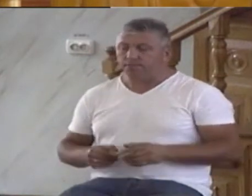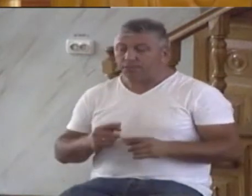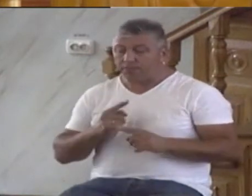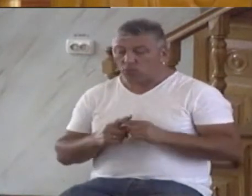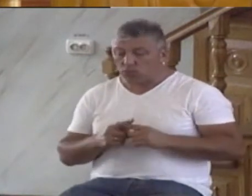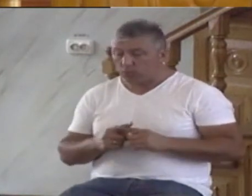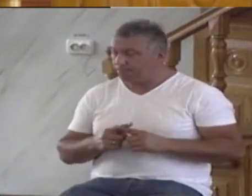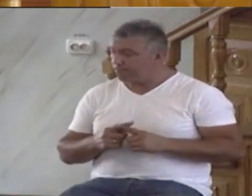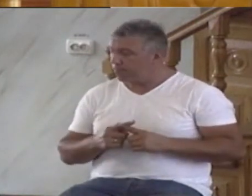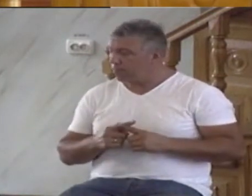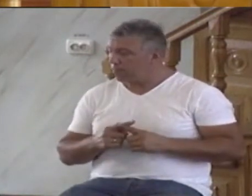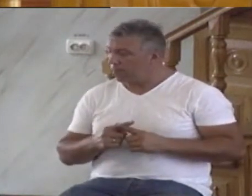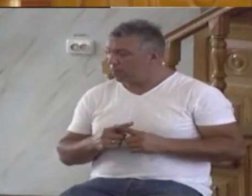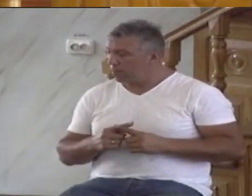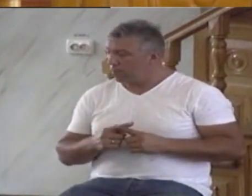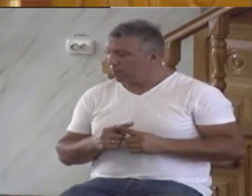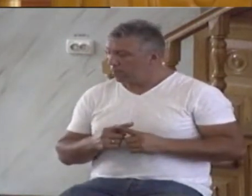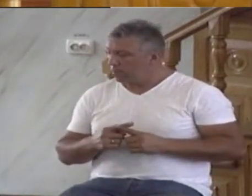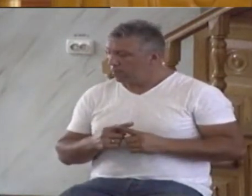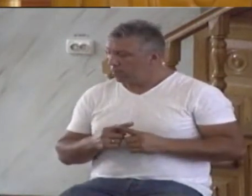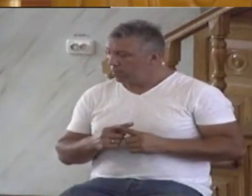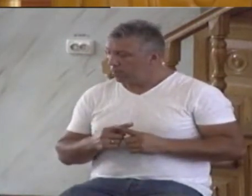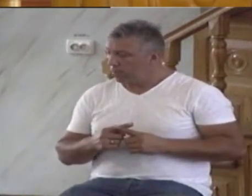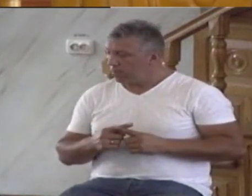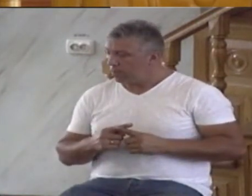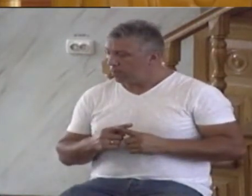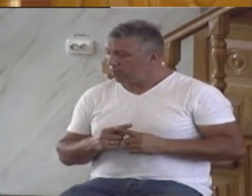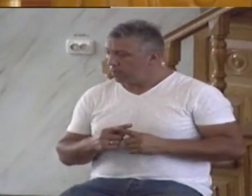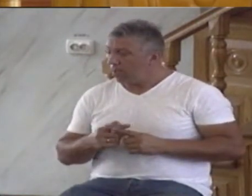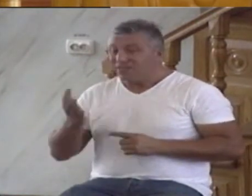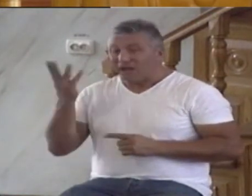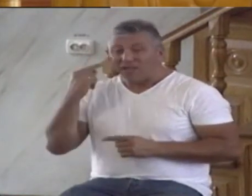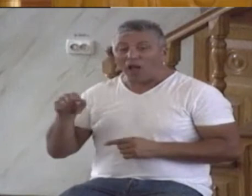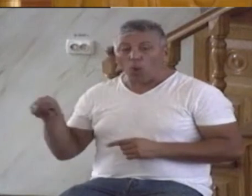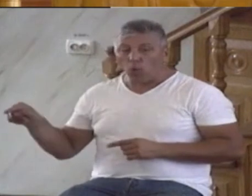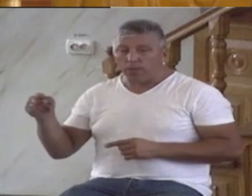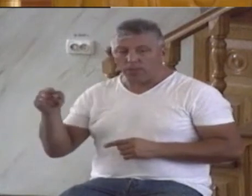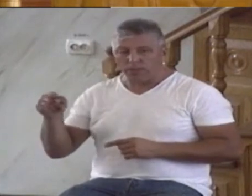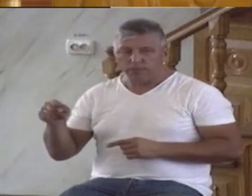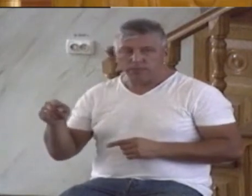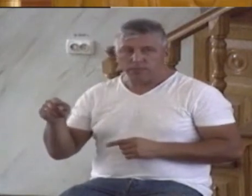подвиг даже в своих сомнениях.